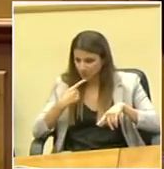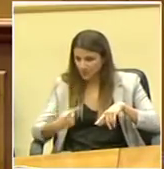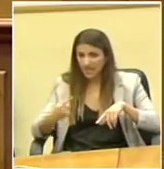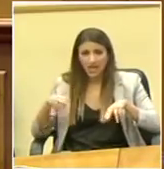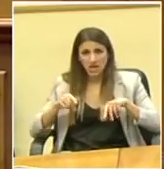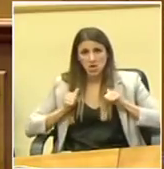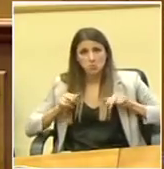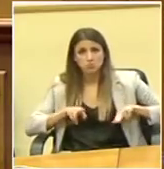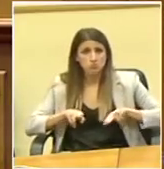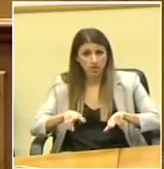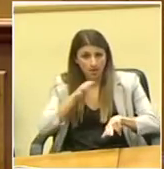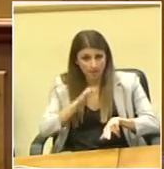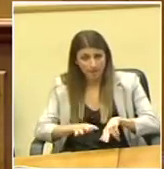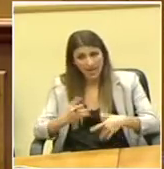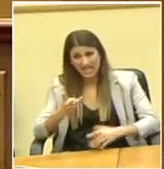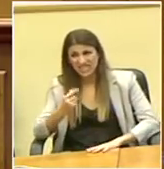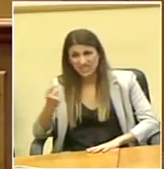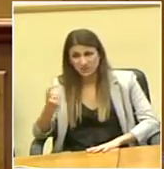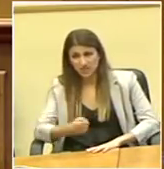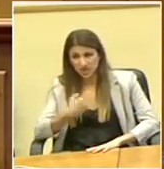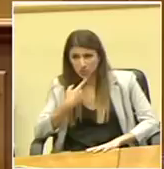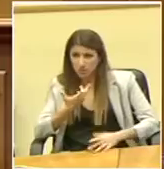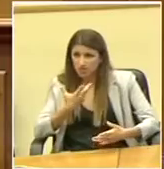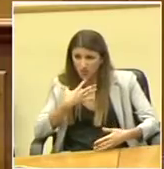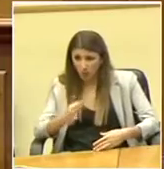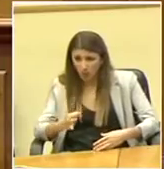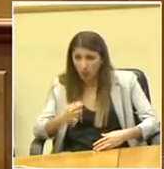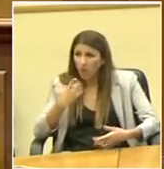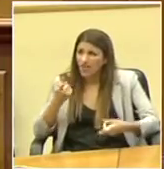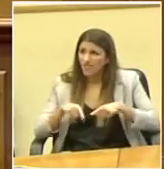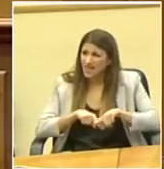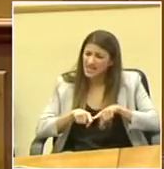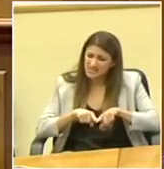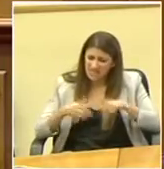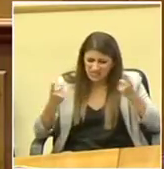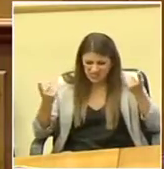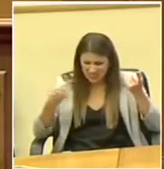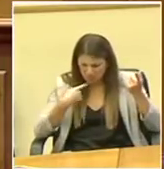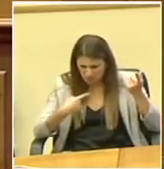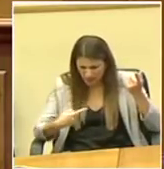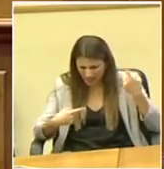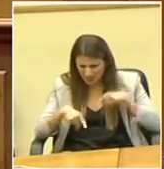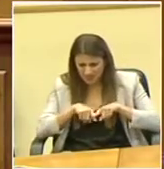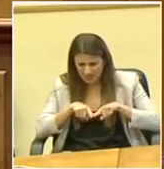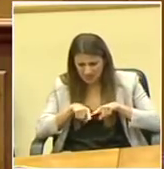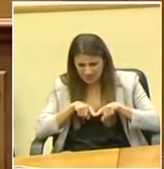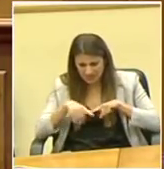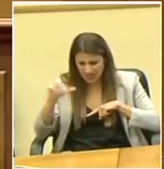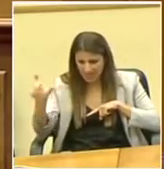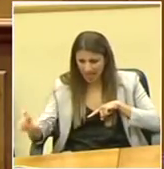ότι το 4,5% είναι επειδή δεν έχει καμία σχέση με την